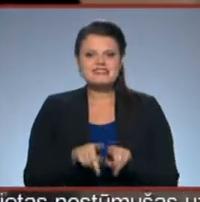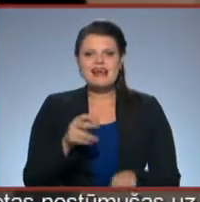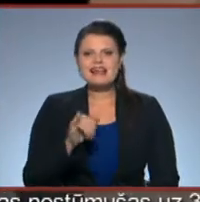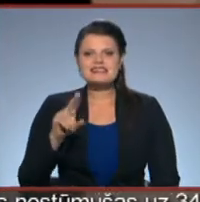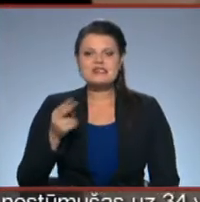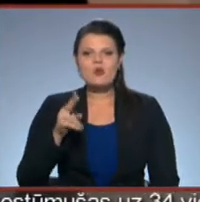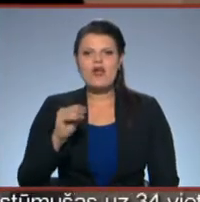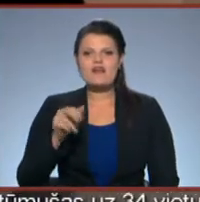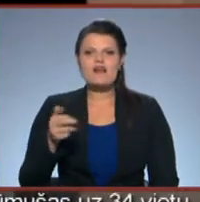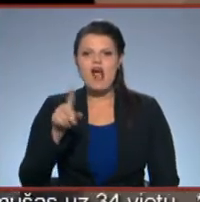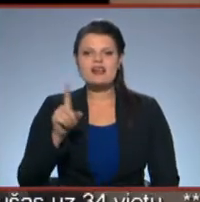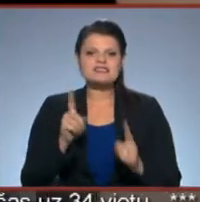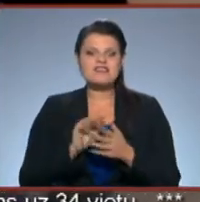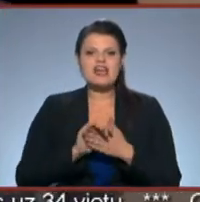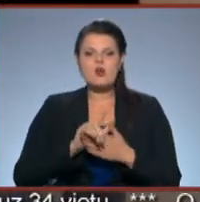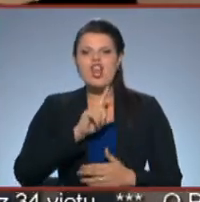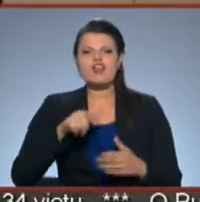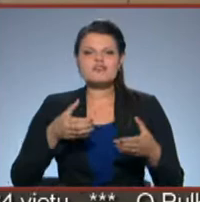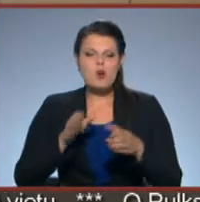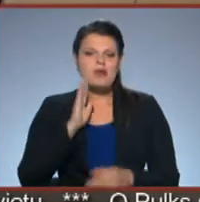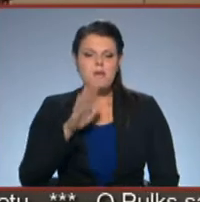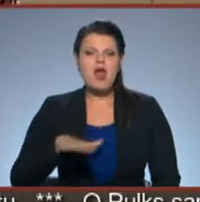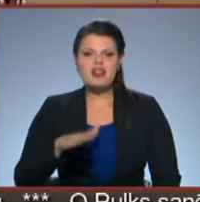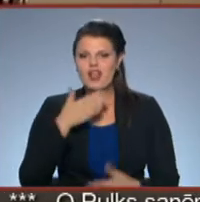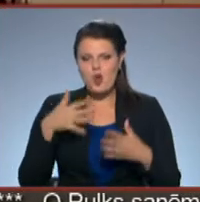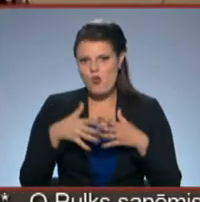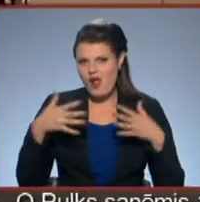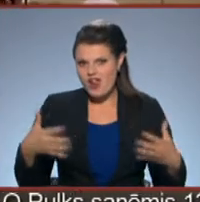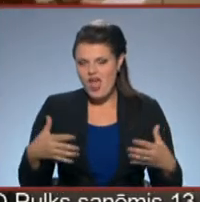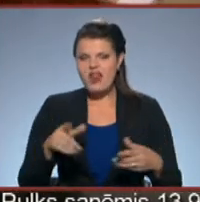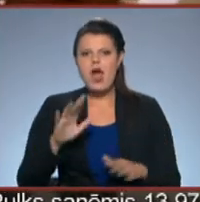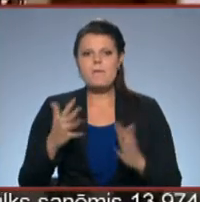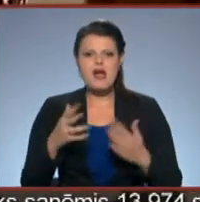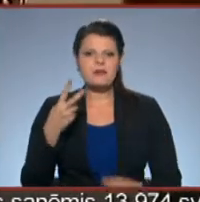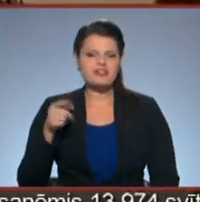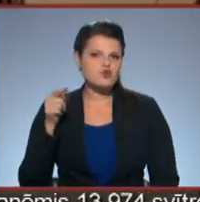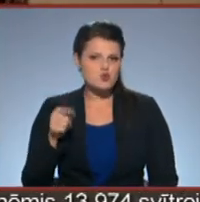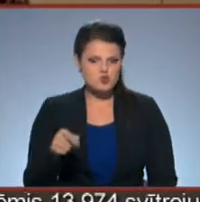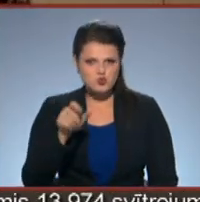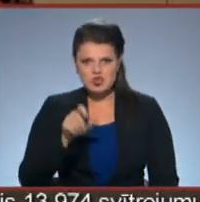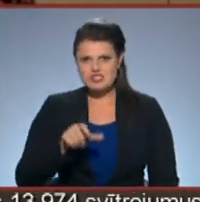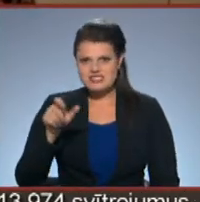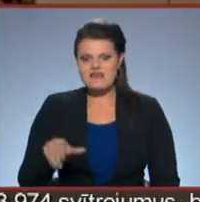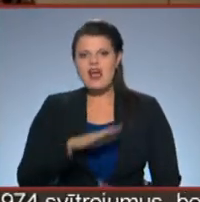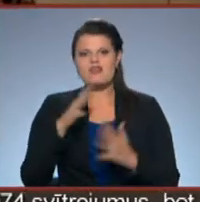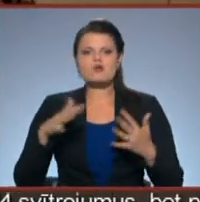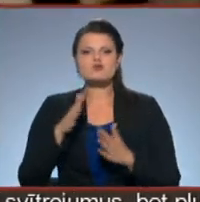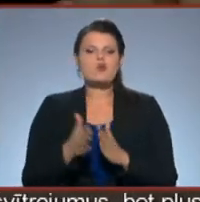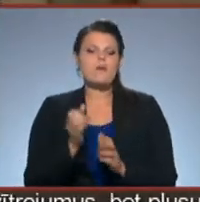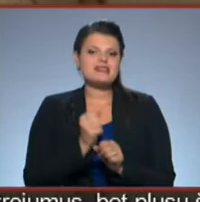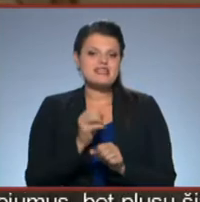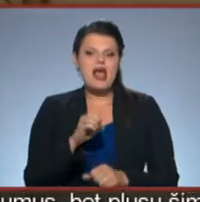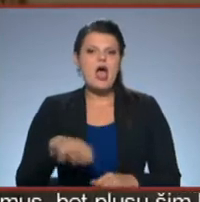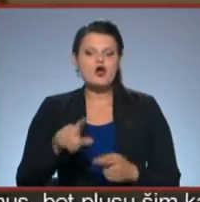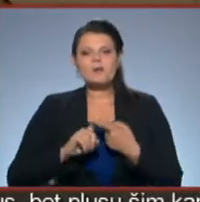un Edgars te satiek draugus, jo latviešu kopiena Beļģijā nav liela, esot ap 2000. Un daudz ir kopā strādājuši